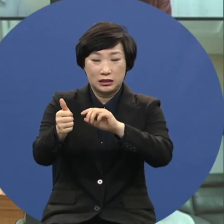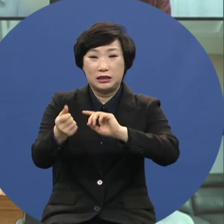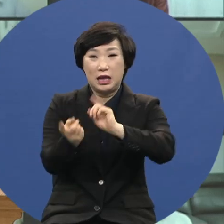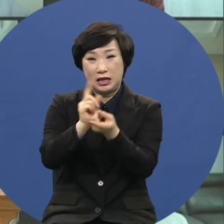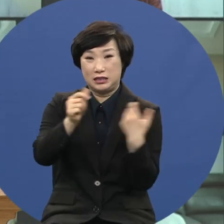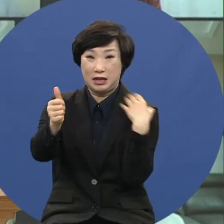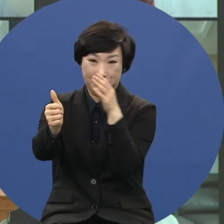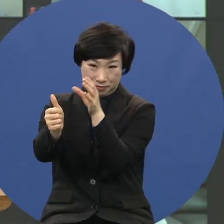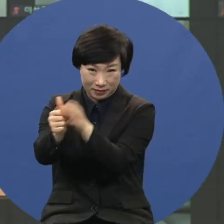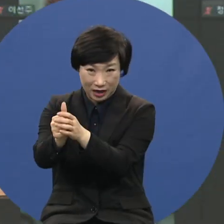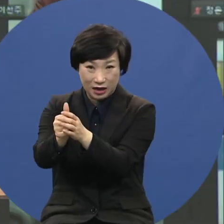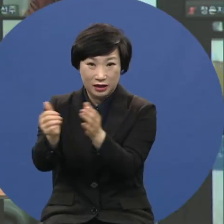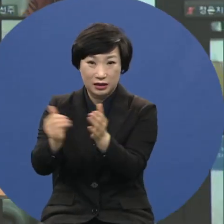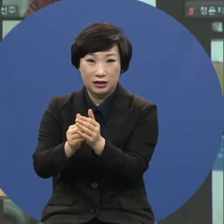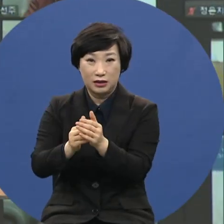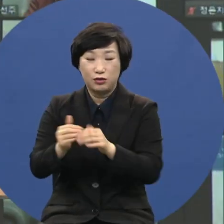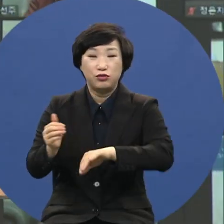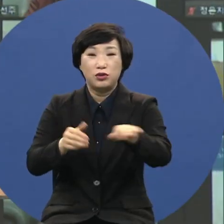담당시키셨도다.